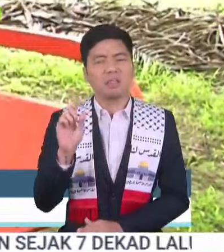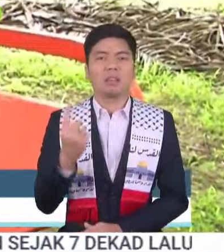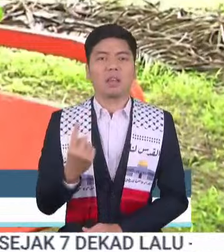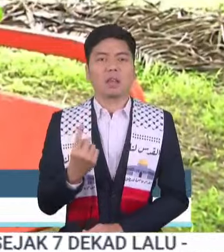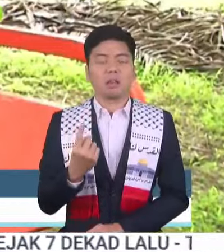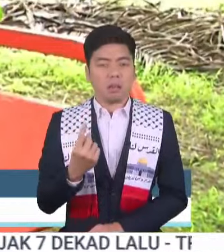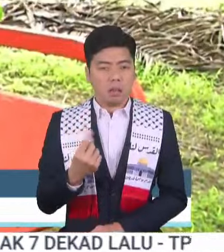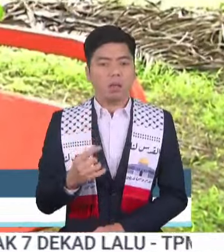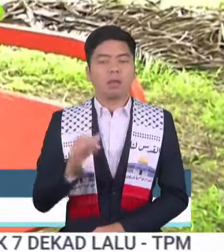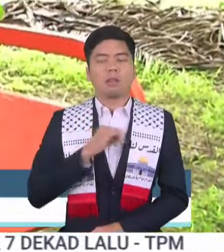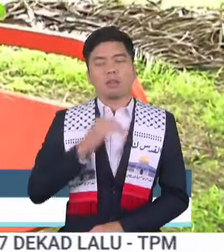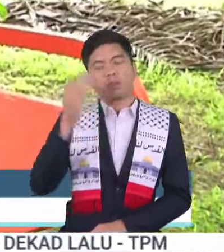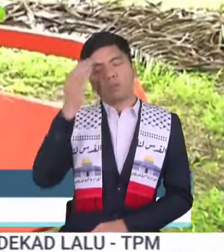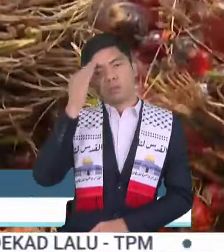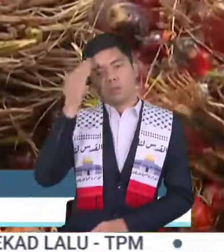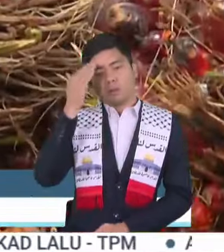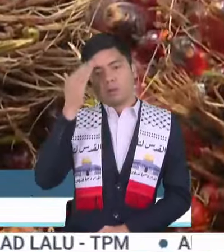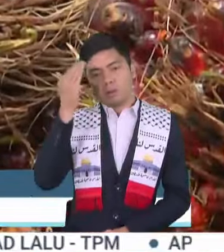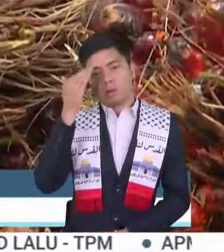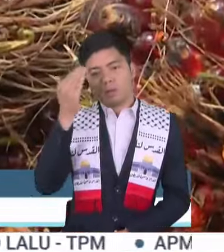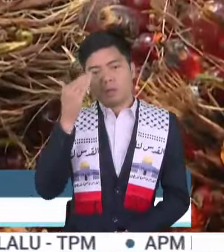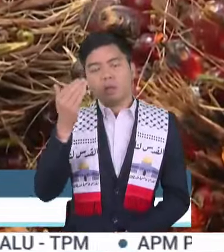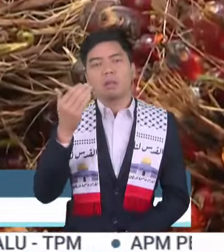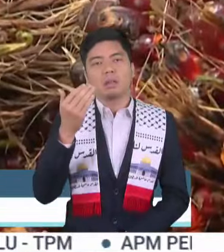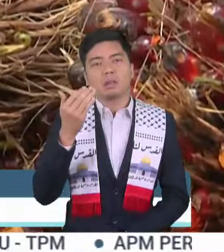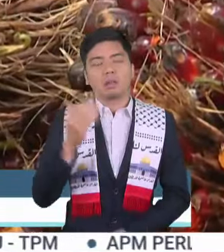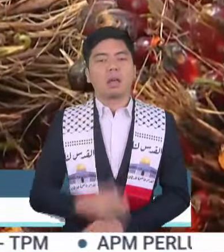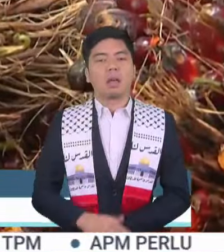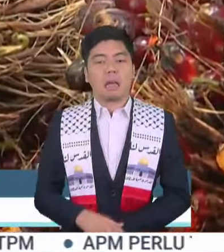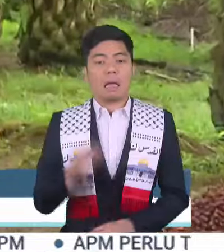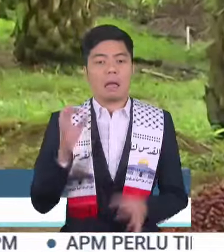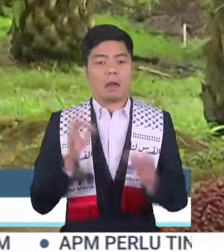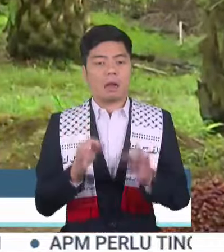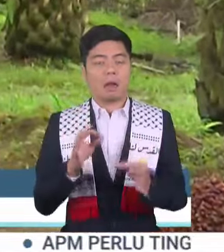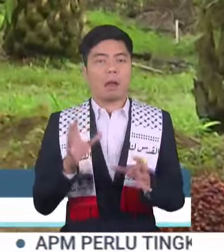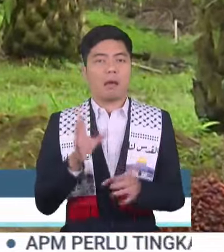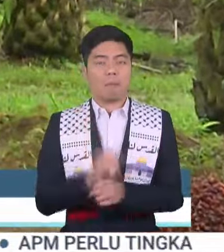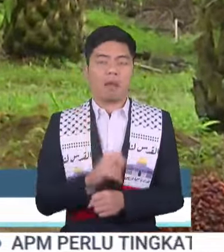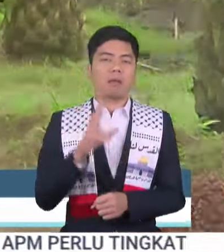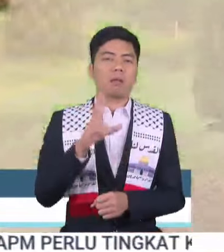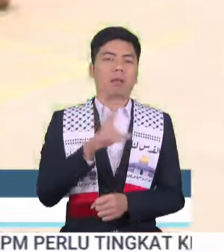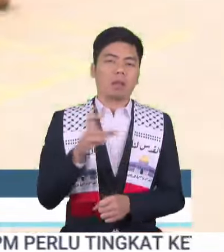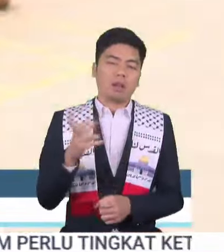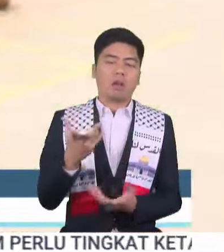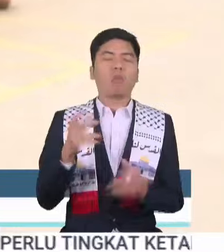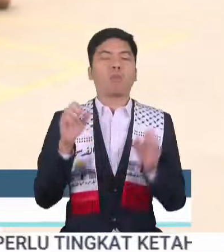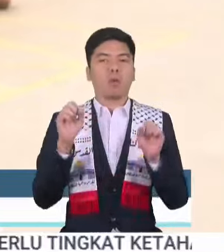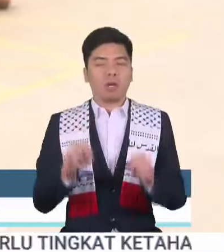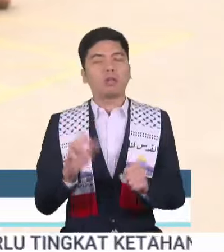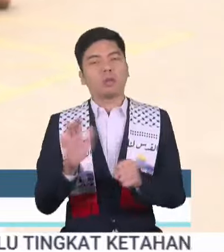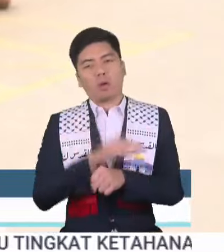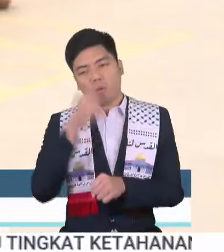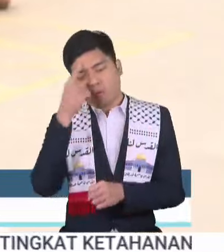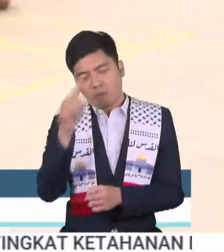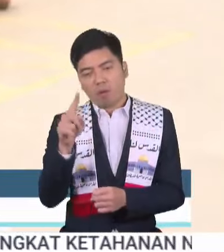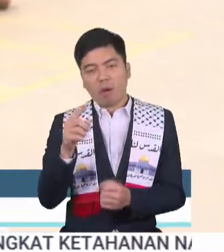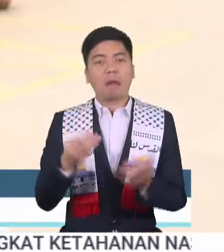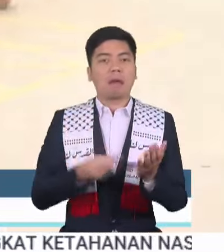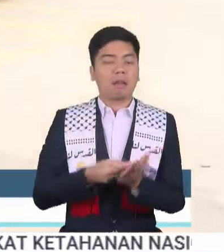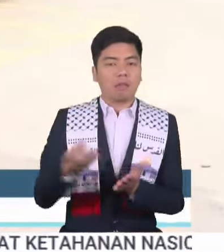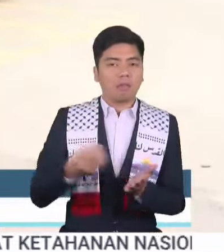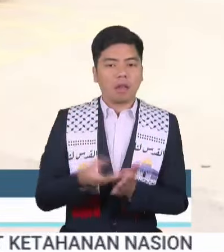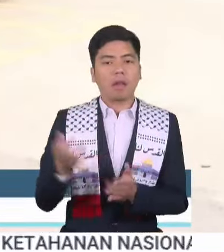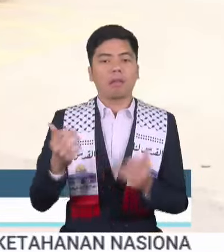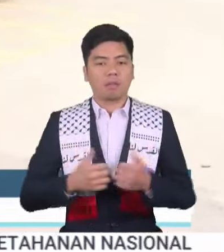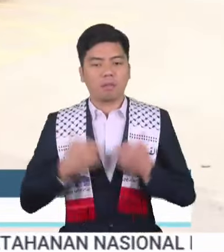saya syukur sangat. Ya Allah, kalau sekiranya dapat 300 tu dapatlah juga perbelanjaan untuk sambutan hari